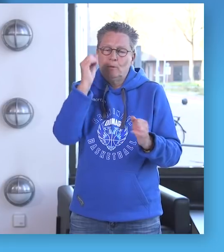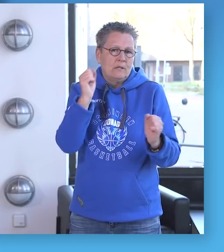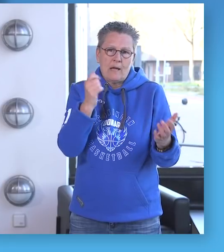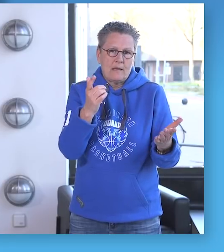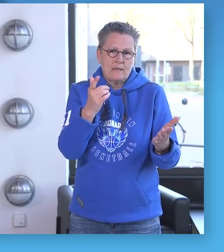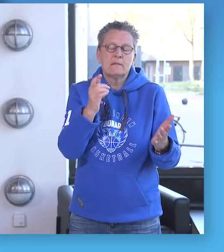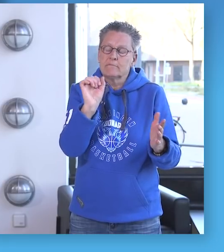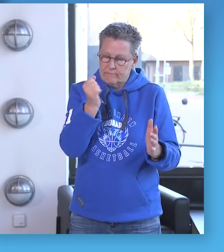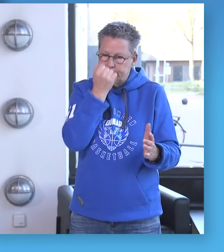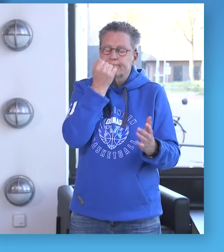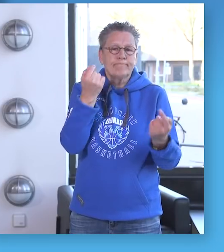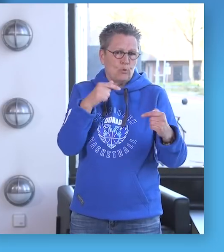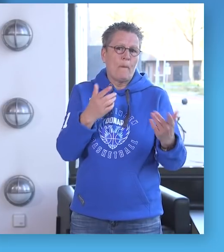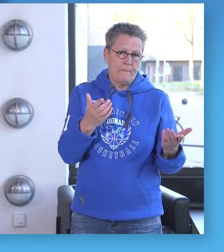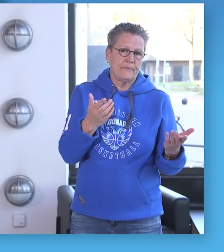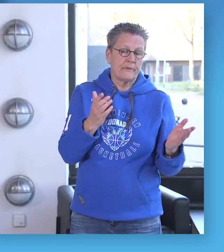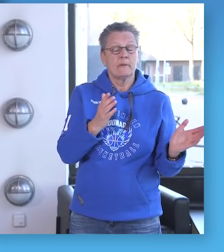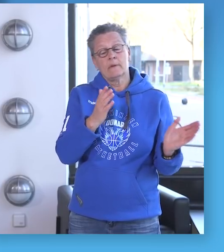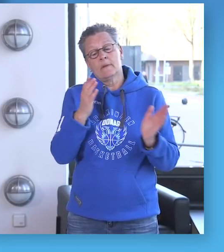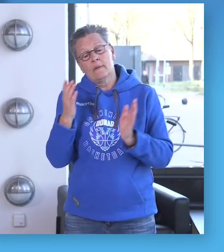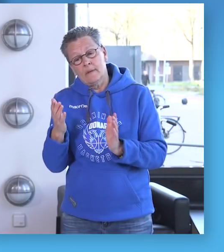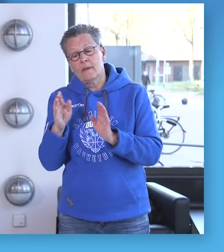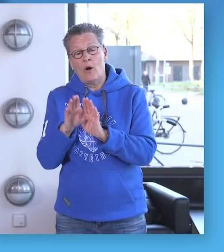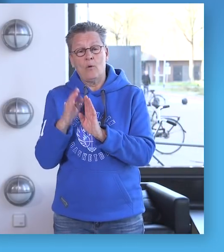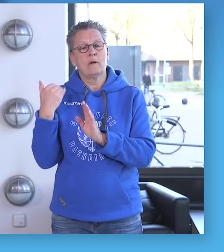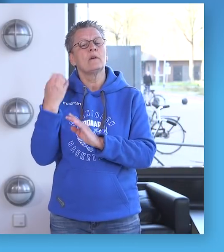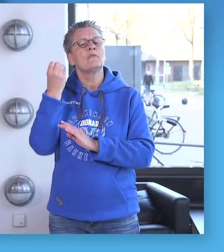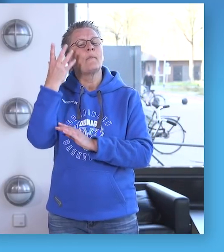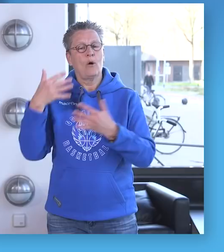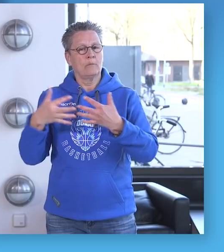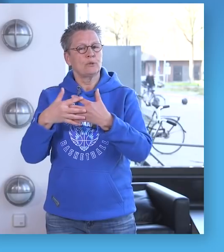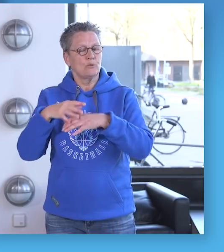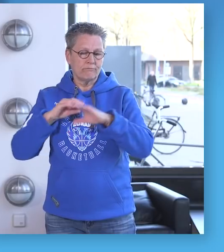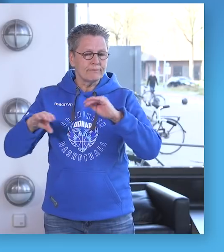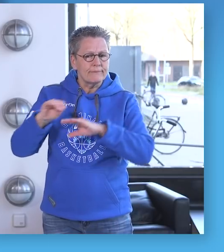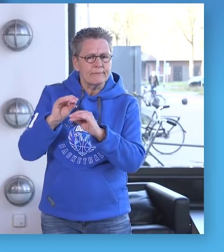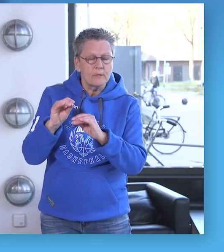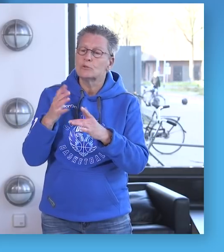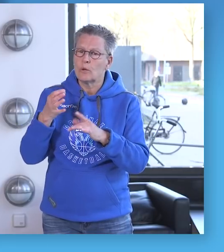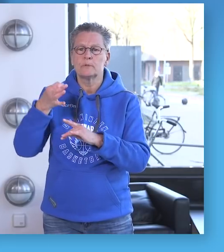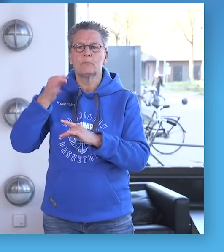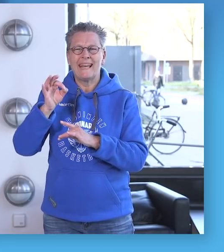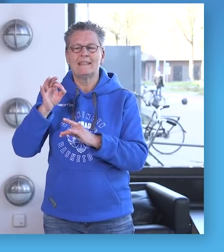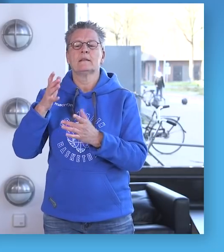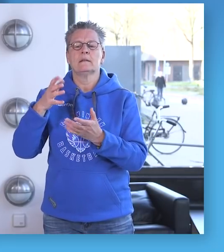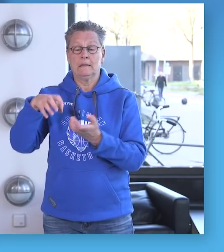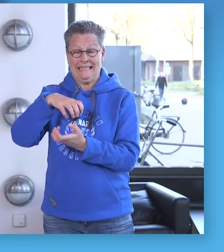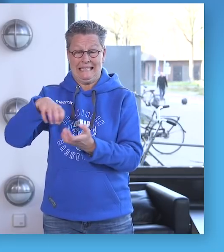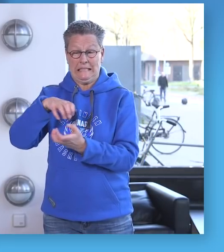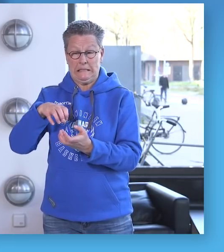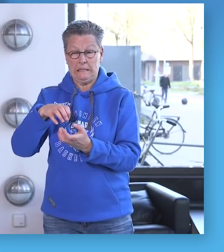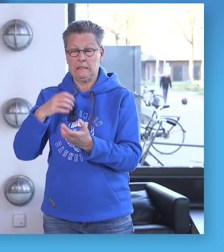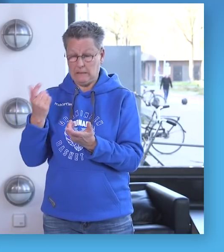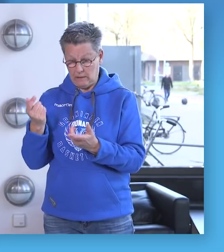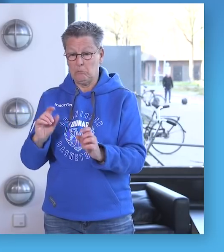daarmee geconfronteerd worden. Tegelijkertijd, en daar hadden we vanmorgen in het bestuur ook over, kun je soms ook beter uit de crisis komen als dat je erin zat.